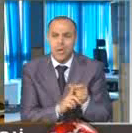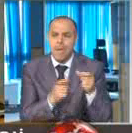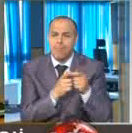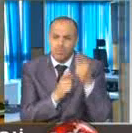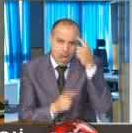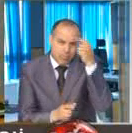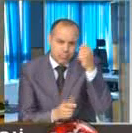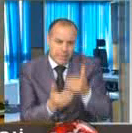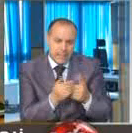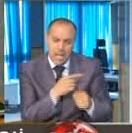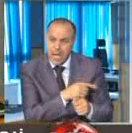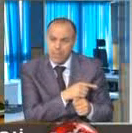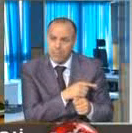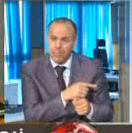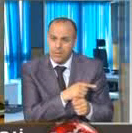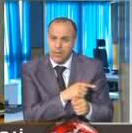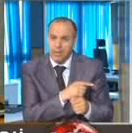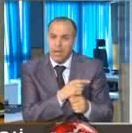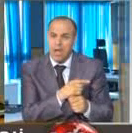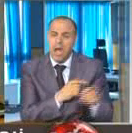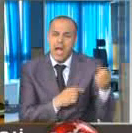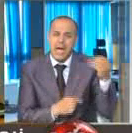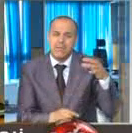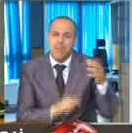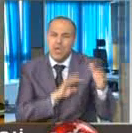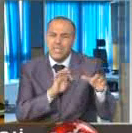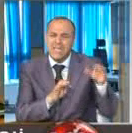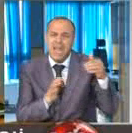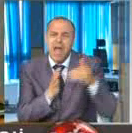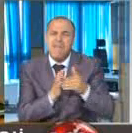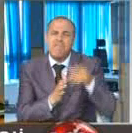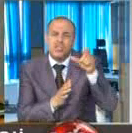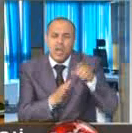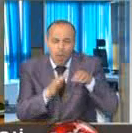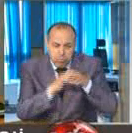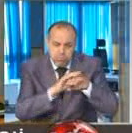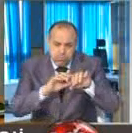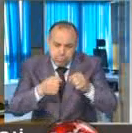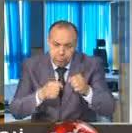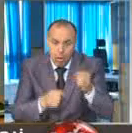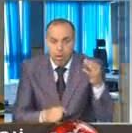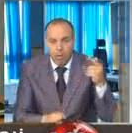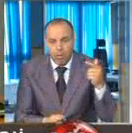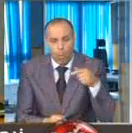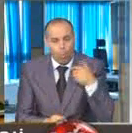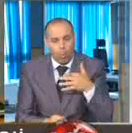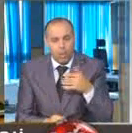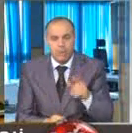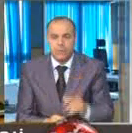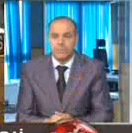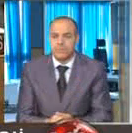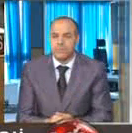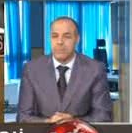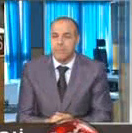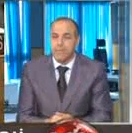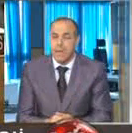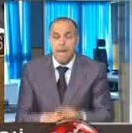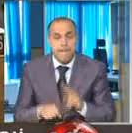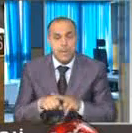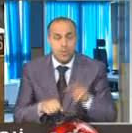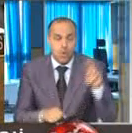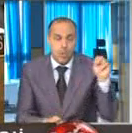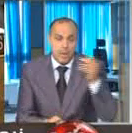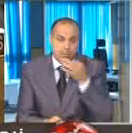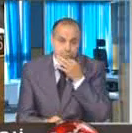مجموعات مسلحة تجاوز 590,000 شخص، وهي أرقام اعتبرها صادمة. المسؤول